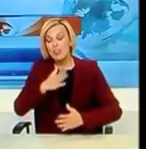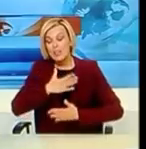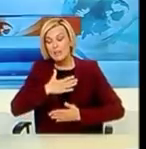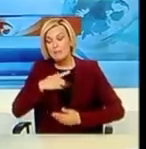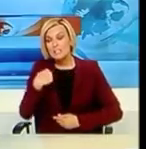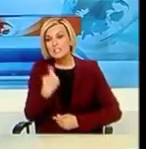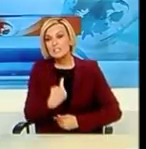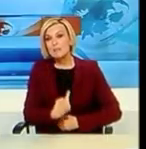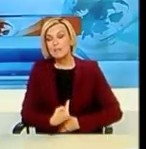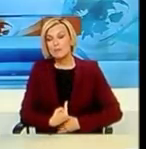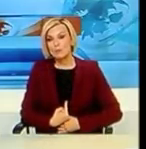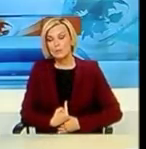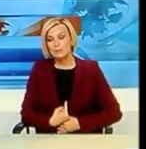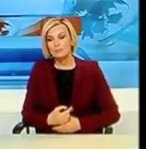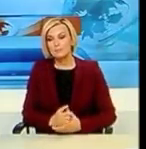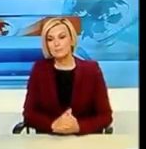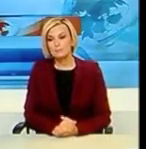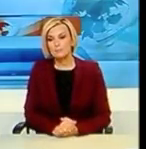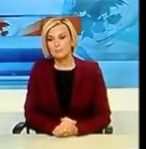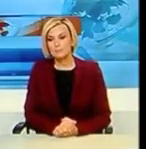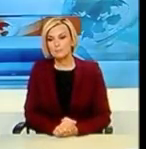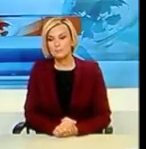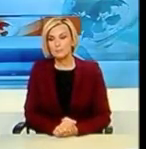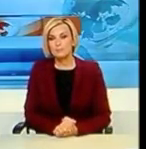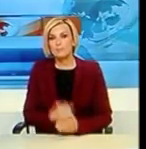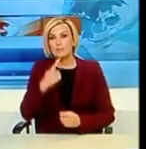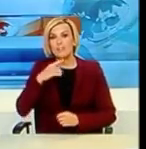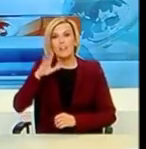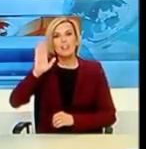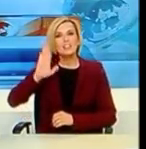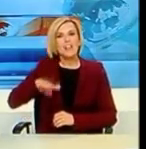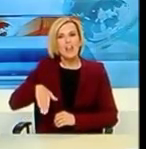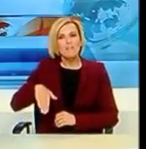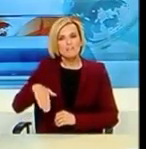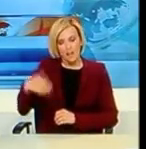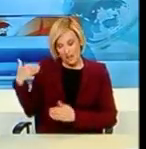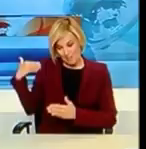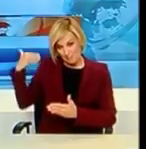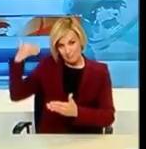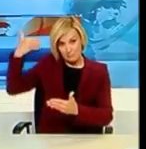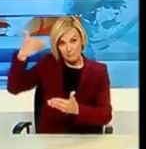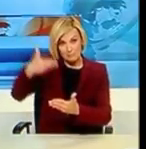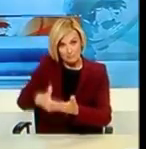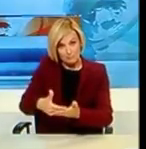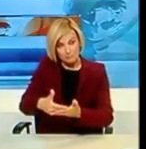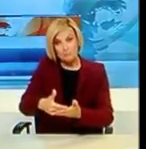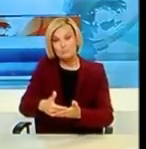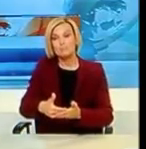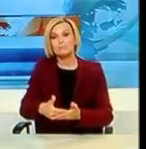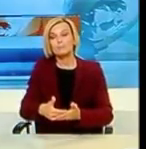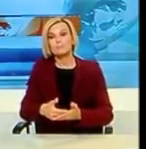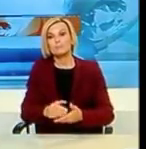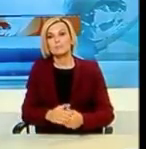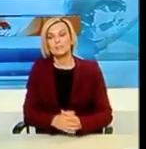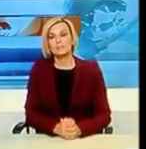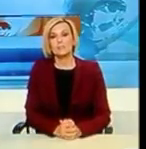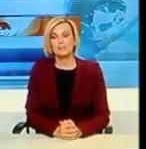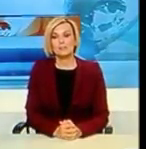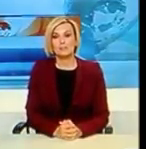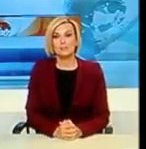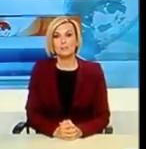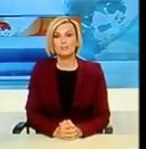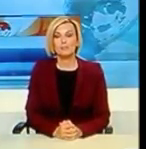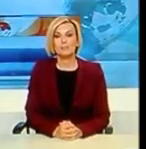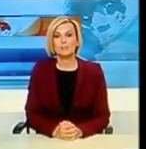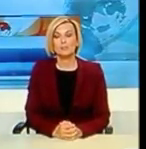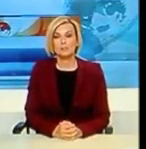να μην γκρεμίσουμε τώρα όλα όσα χτίσαμε το τελευταίο διάστημα. Στην Ιταλία δεν έχουν φέρετρα να θάψουν